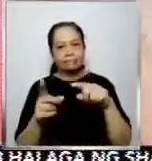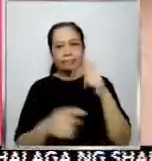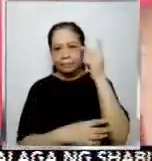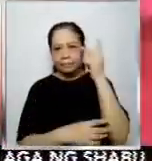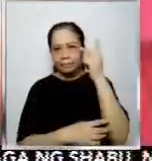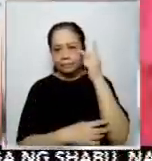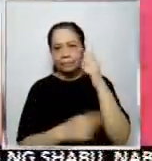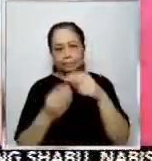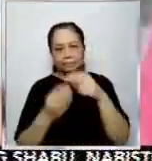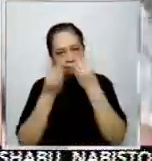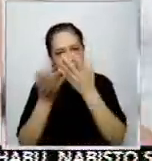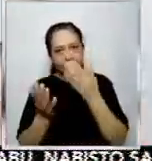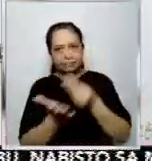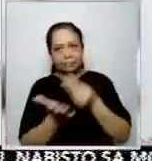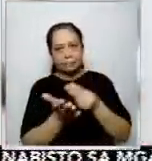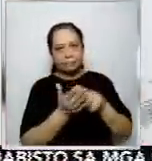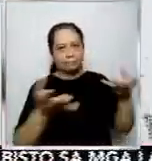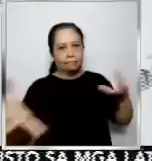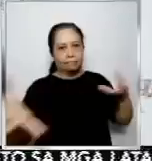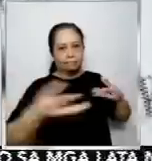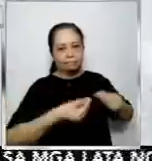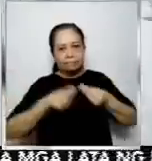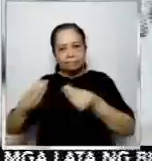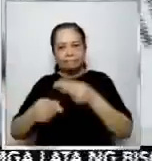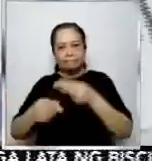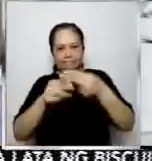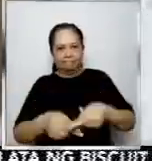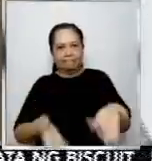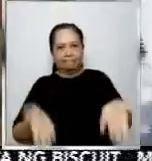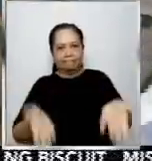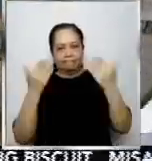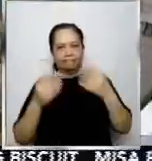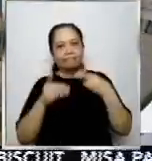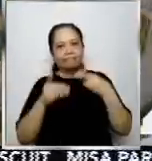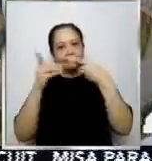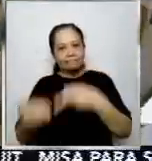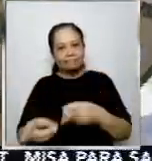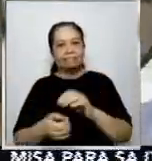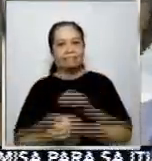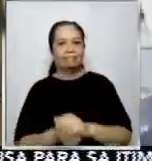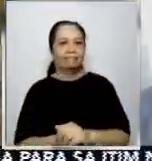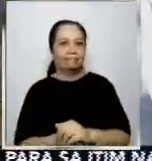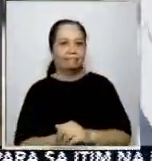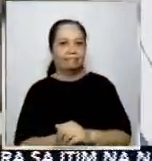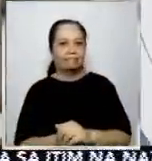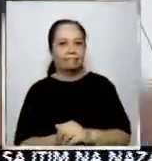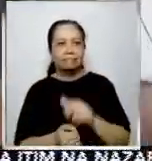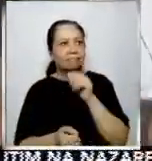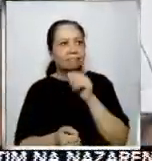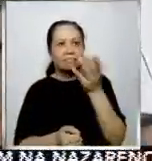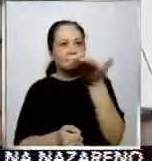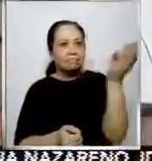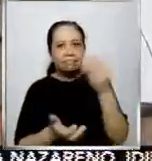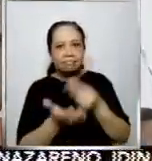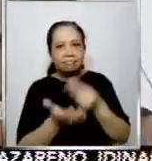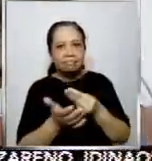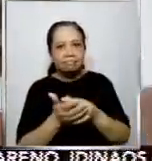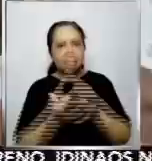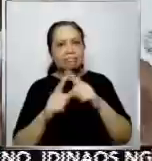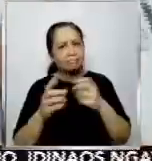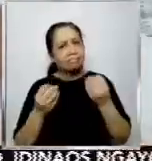di na nagpakilalang donor. Hindi po kayo nanghihingi ng pera, pero marami pong naantig sa storya niyo po, kaya ito